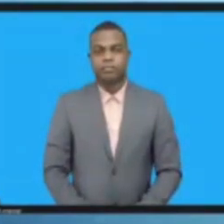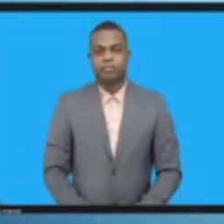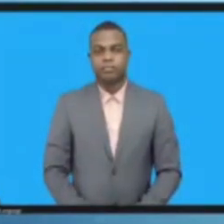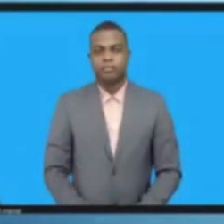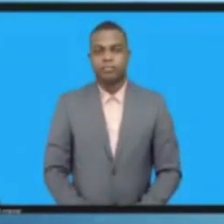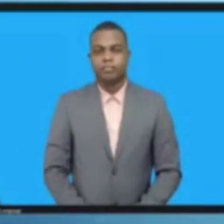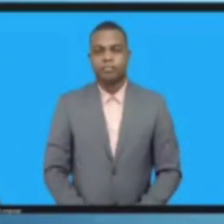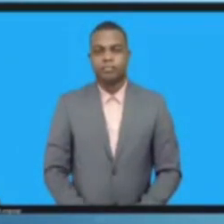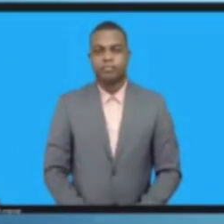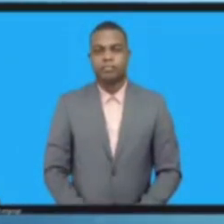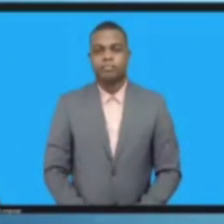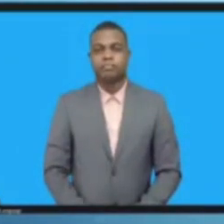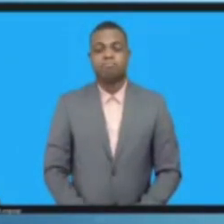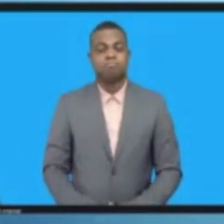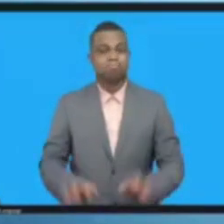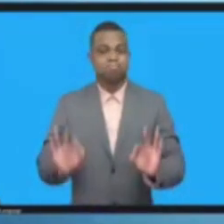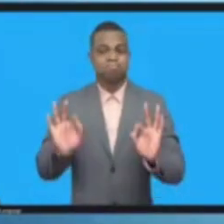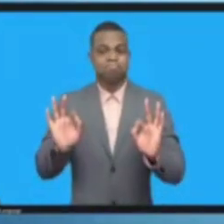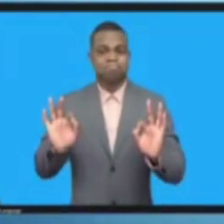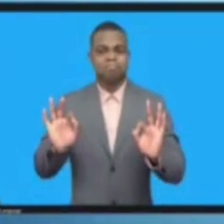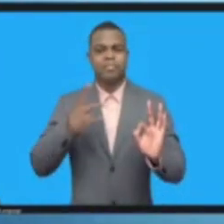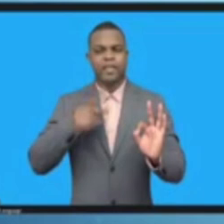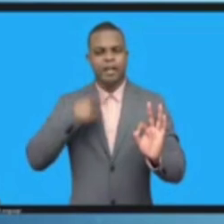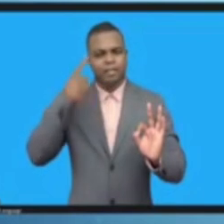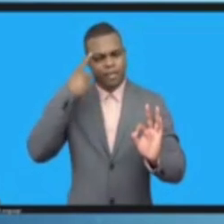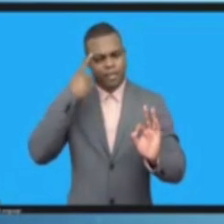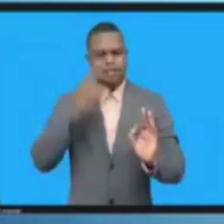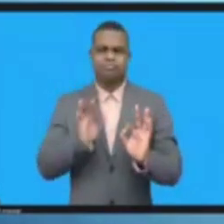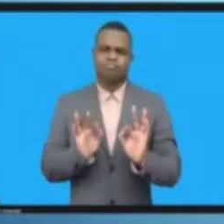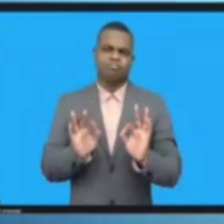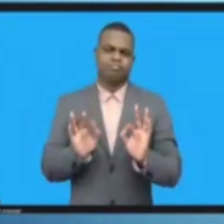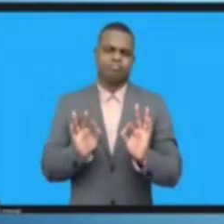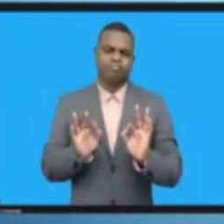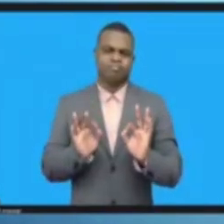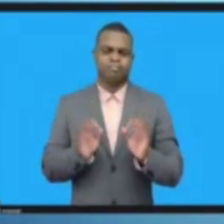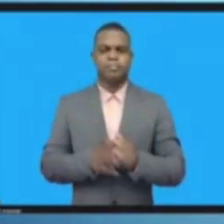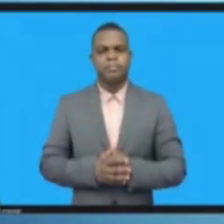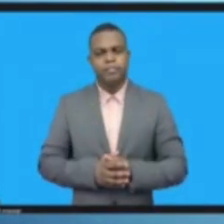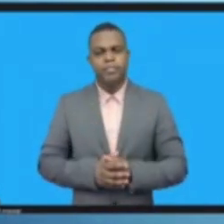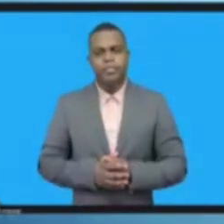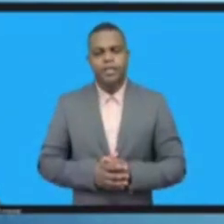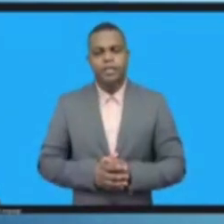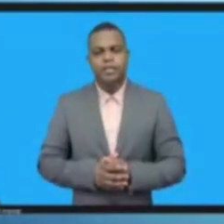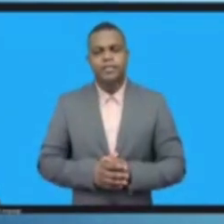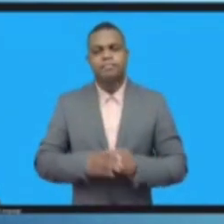Je pense que c'est beaucoup mieux. Excellences, mesdames et messieurs,